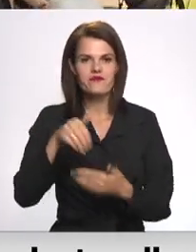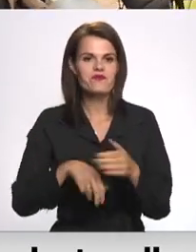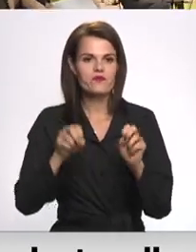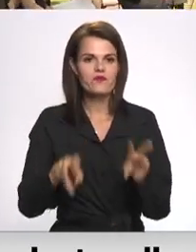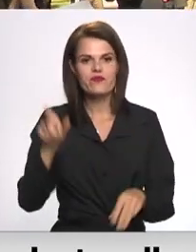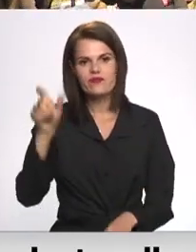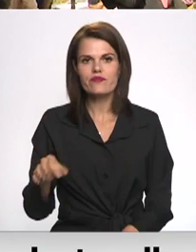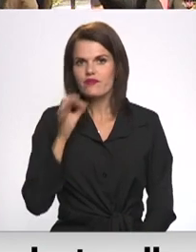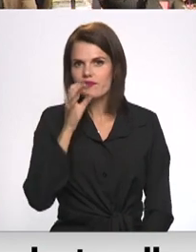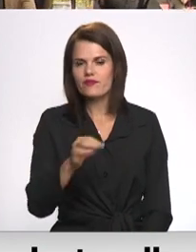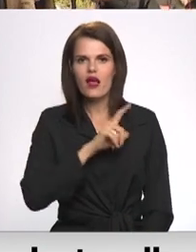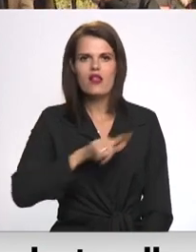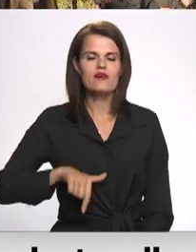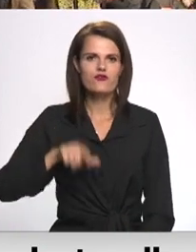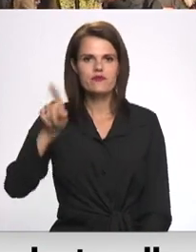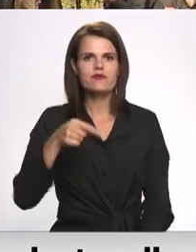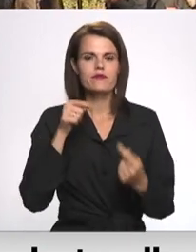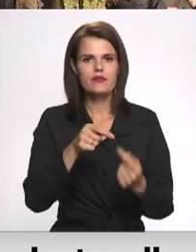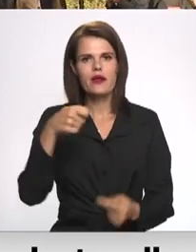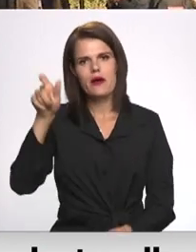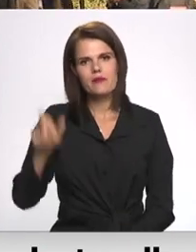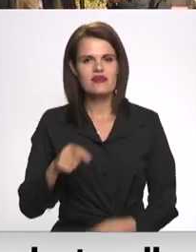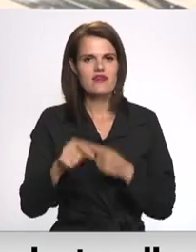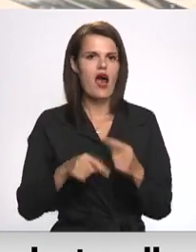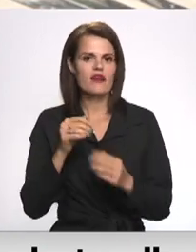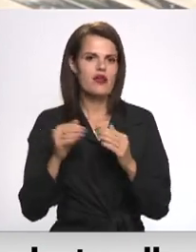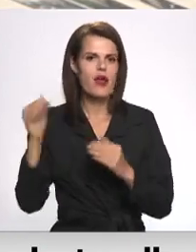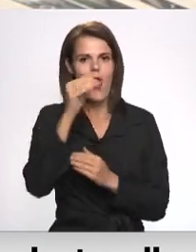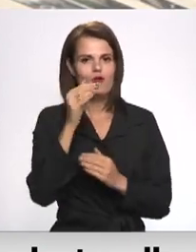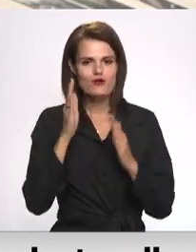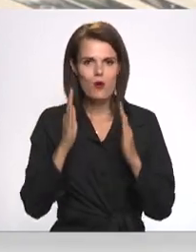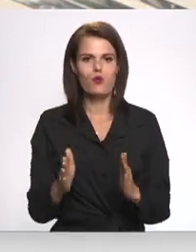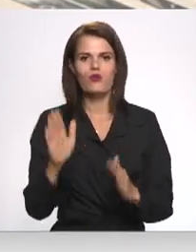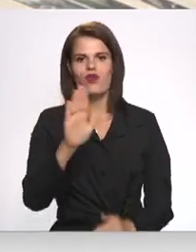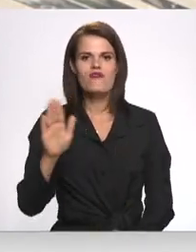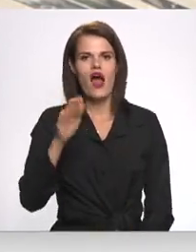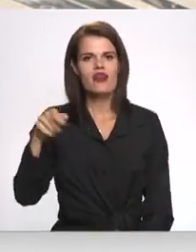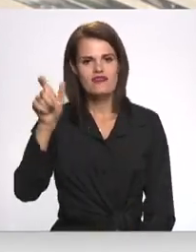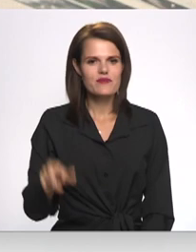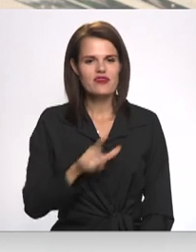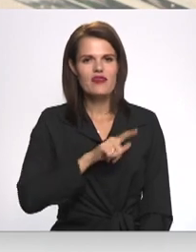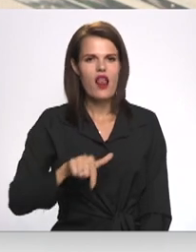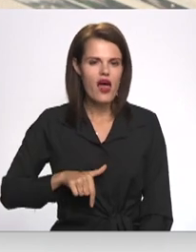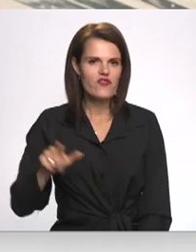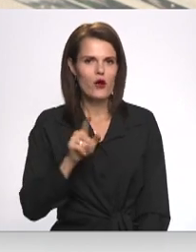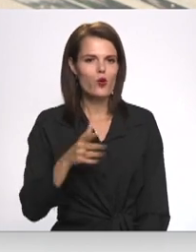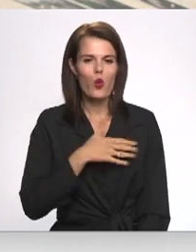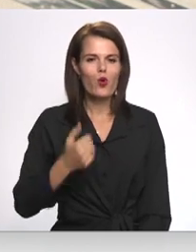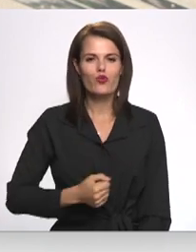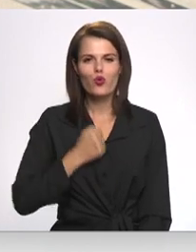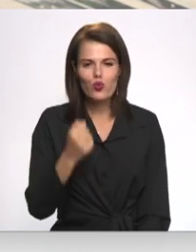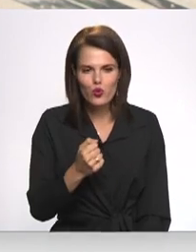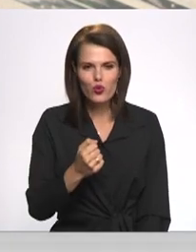ka latviešiem prasības pret prezidentiem ar vienu bijušas augstas. Būt valsts prezidentam Latvijā ir ārkārtīgi sarežģīti, jo